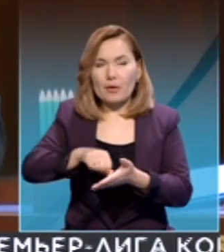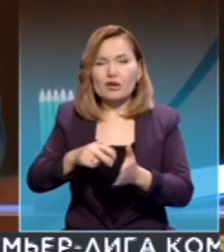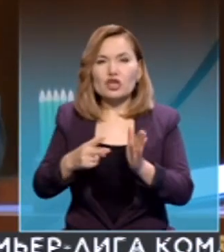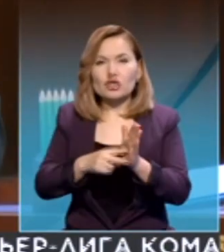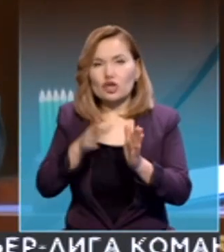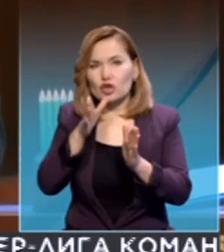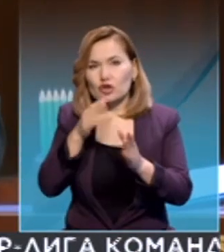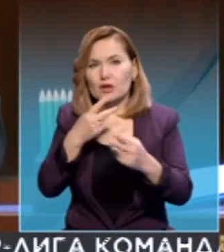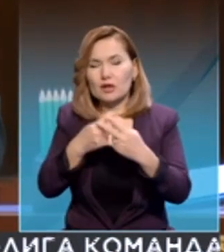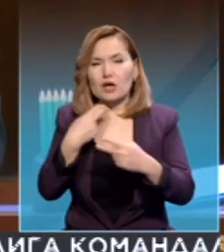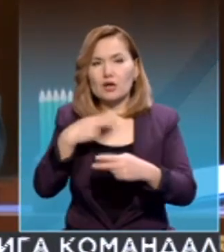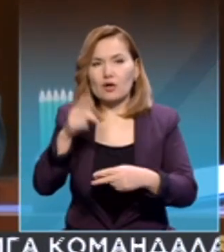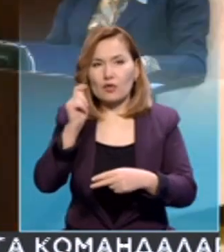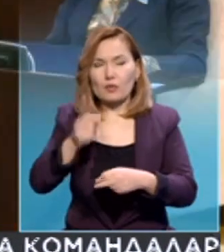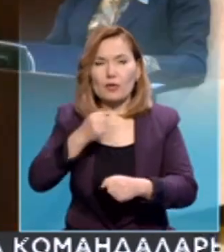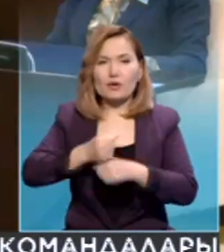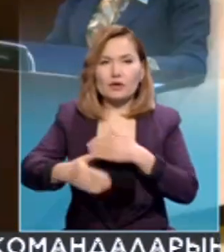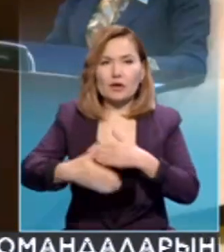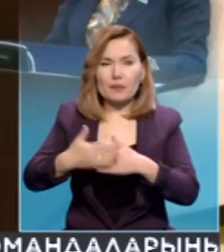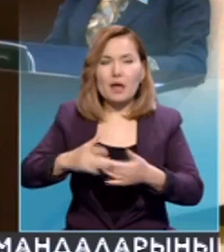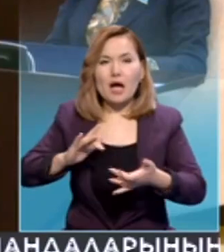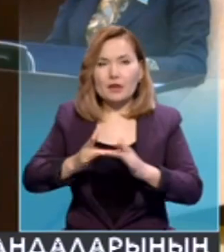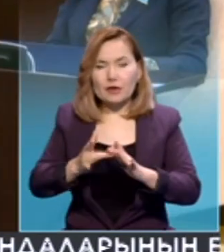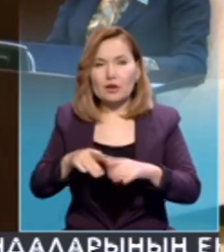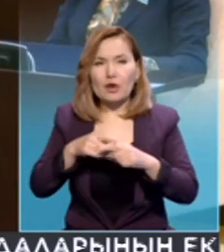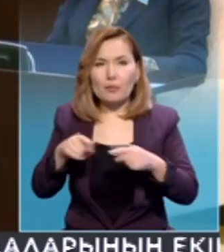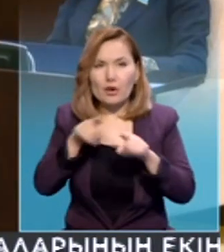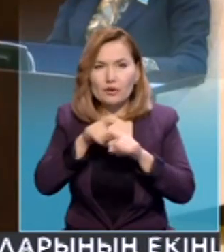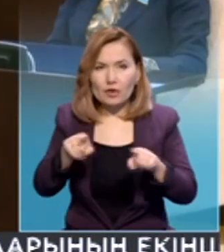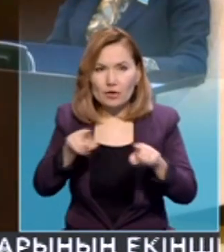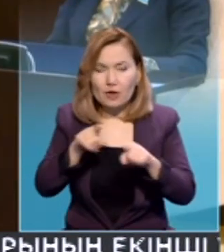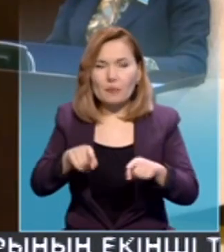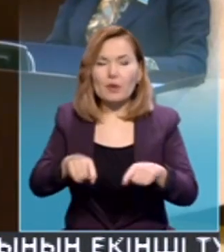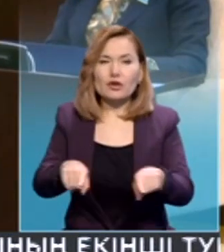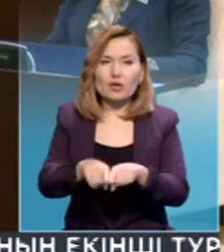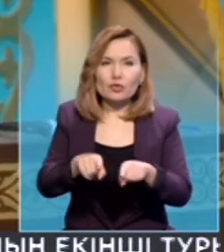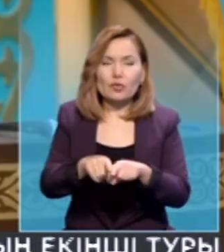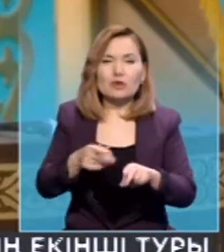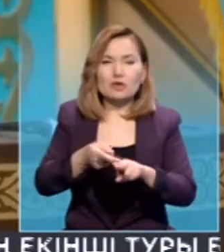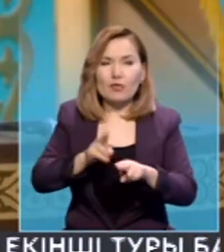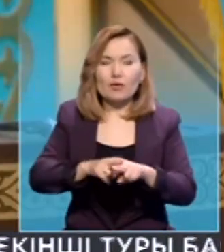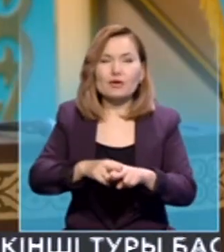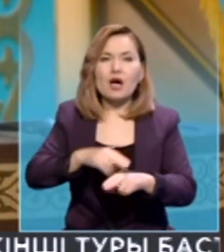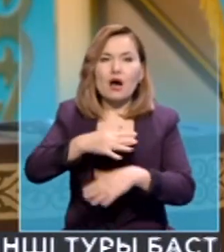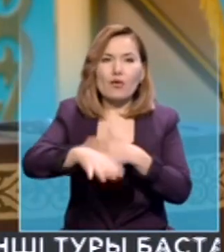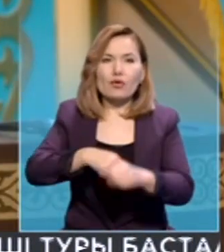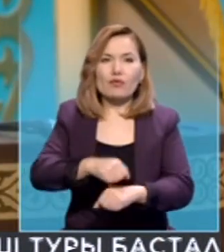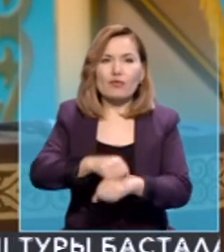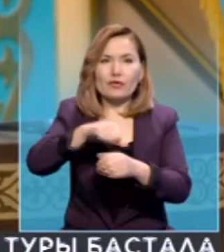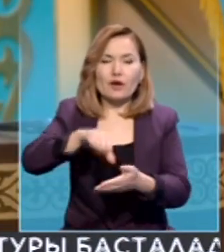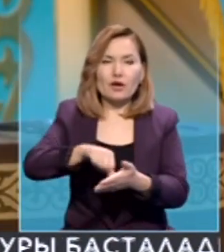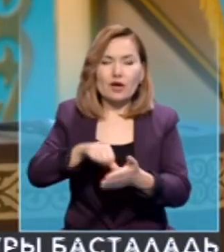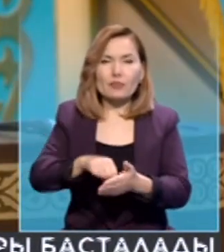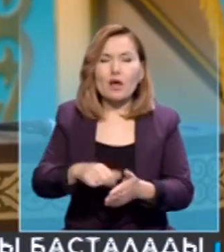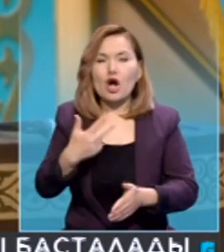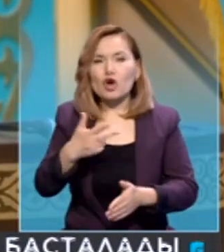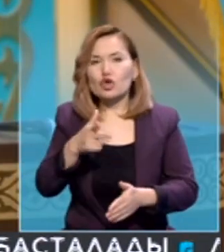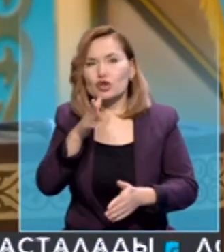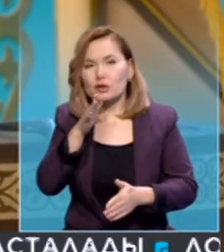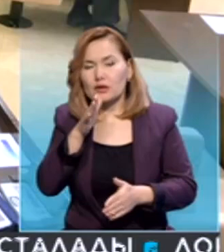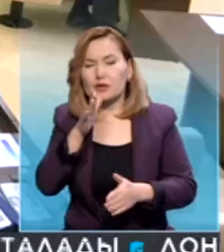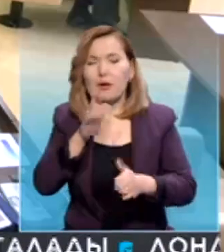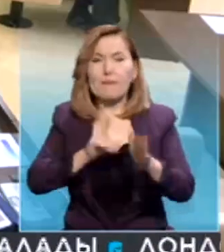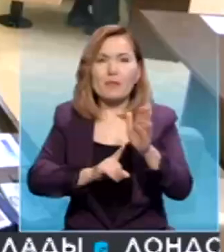бас бостандығынан айыру көзделген. Интернет арқылы тәртіпсіздікке шыққандарда жазаланады. Олар 3 жылдан 7 жылға дейін сотталуы